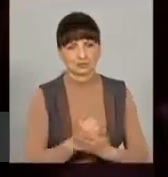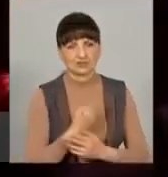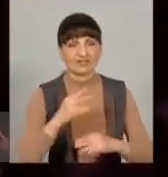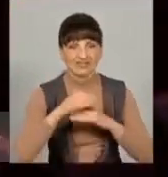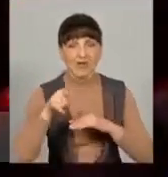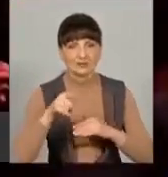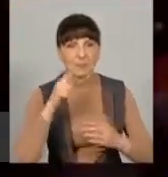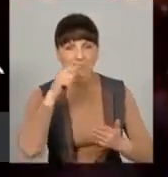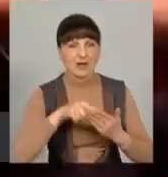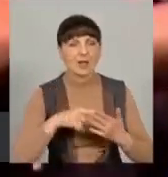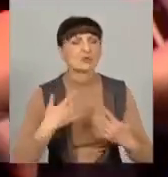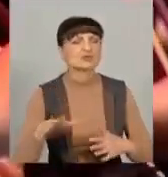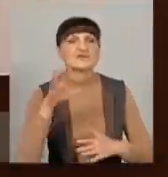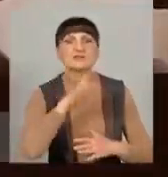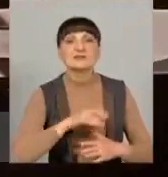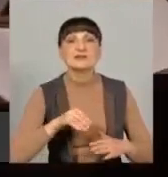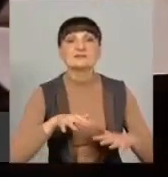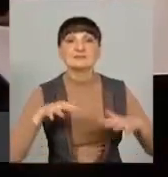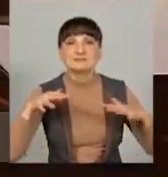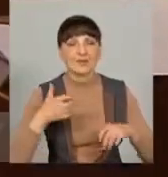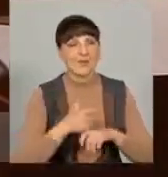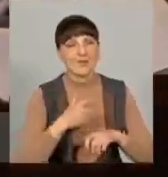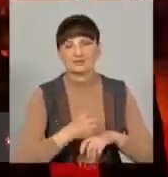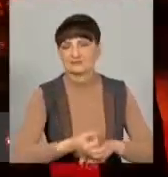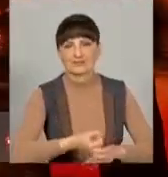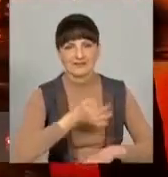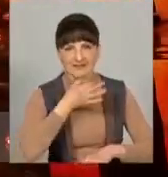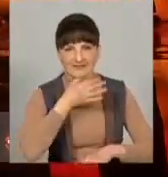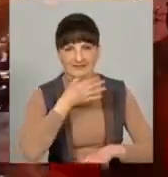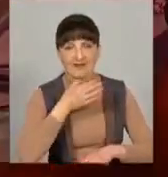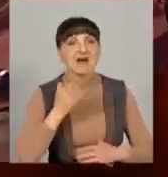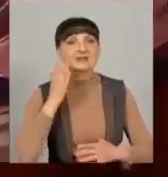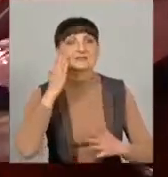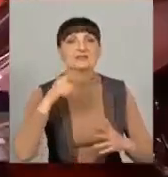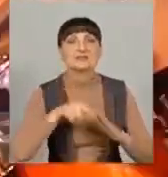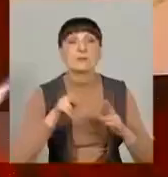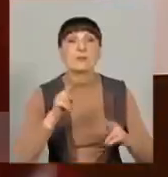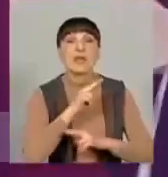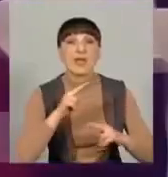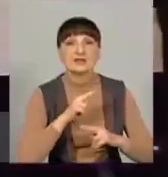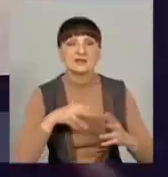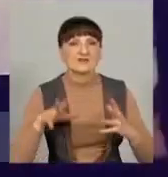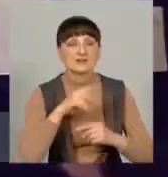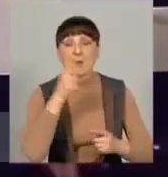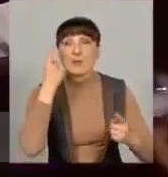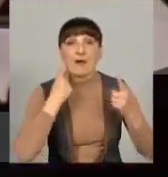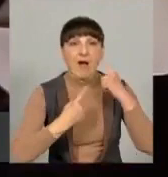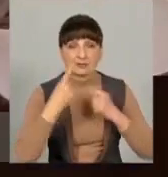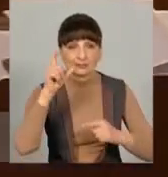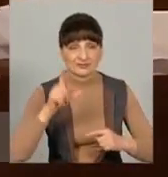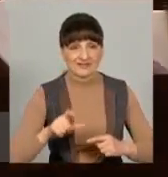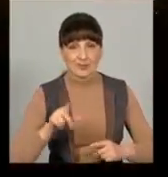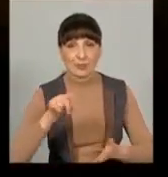певцы смогли задеть струны души даже самого ревностного слушателя. А смысл выбранных композиций буквально довел до слез одного из